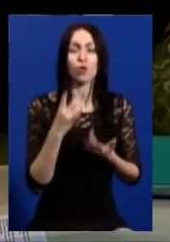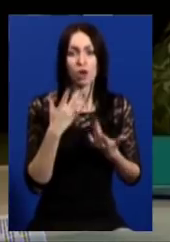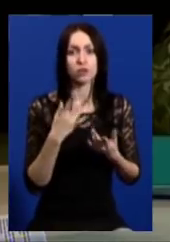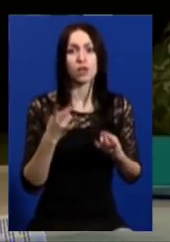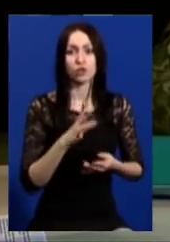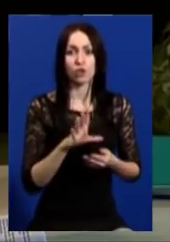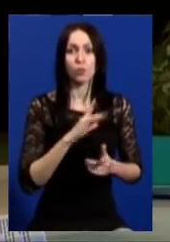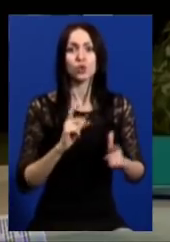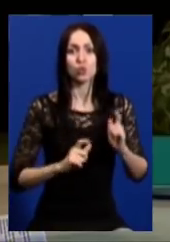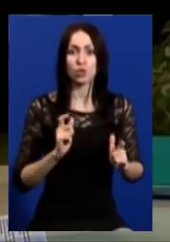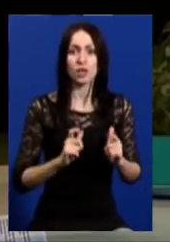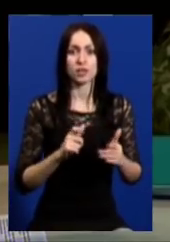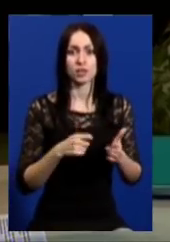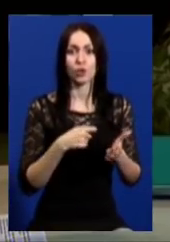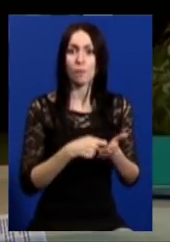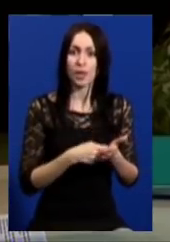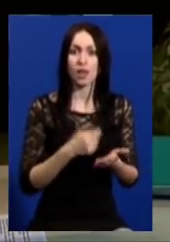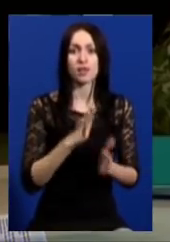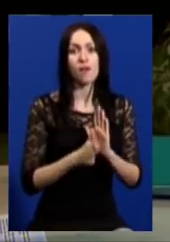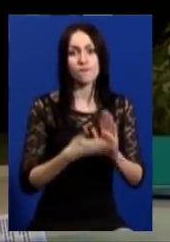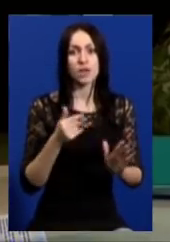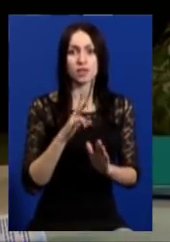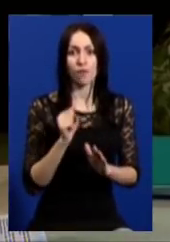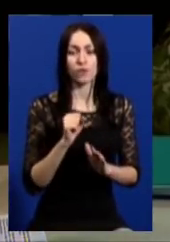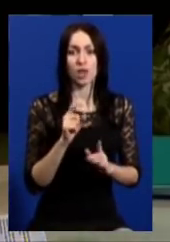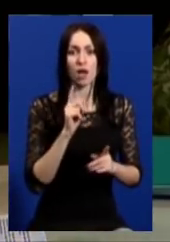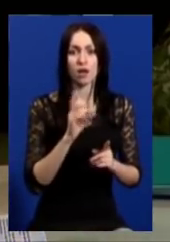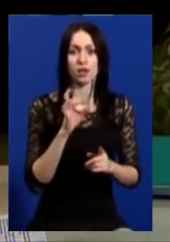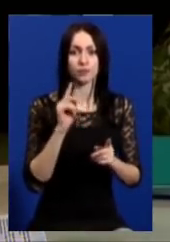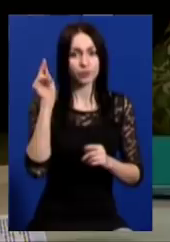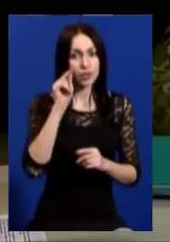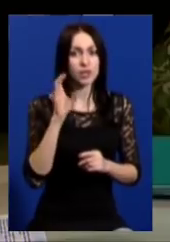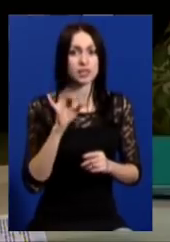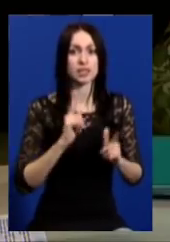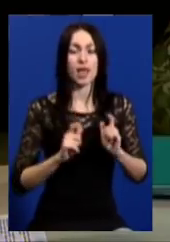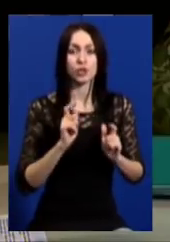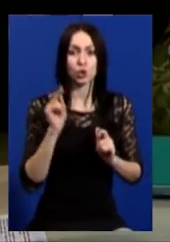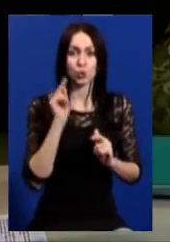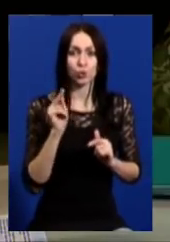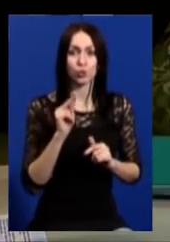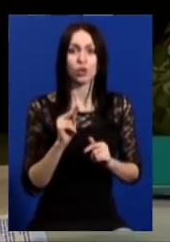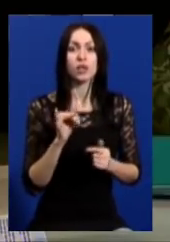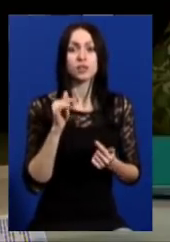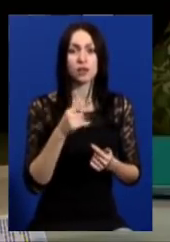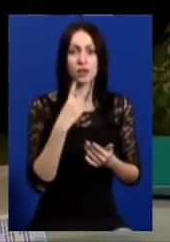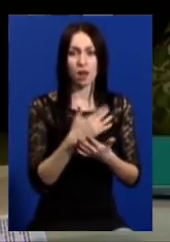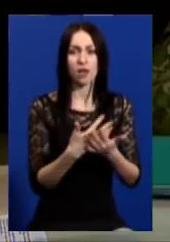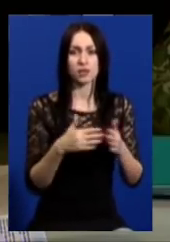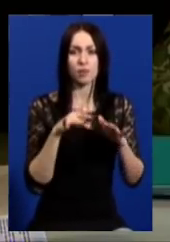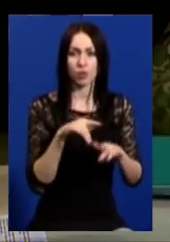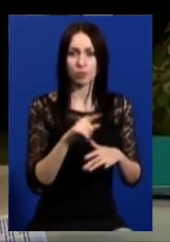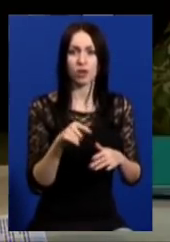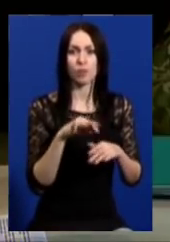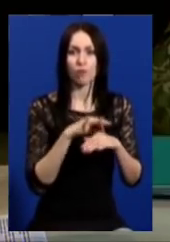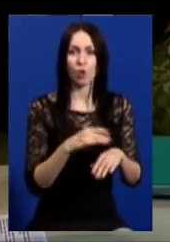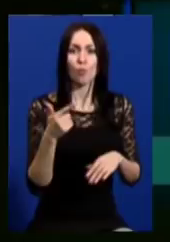бути студентський квиток або виклик на сесію. Відповідно, ряд заходів проводиться